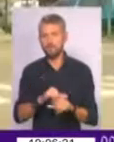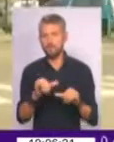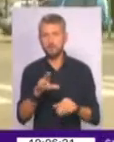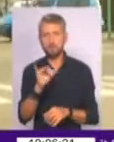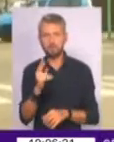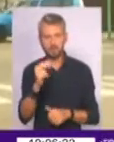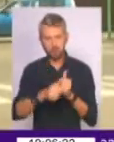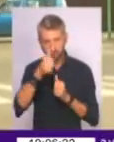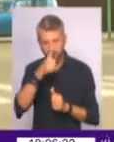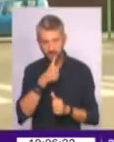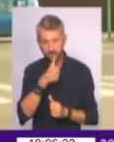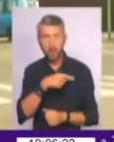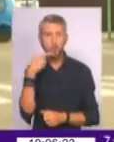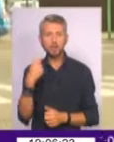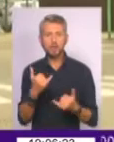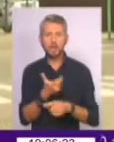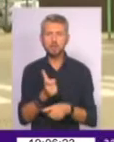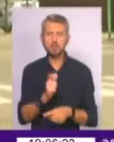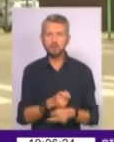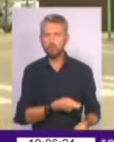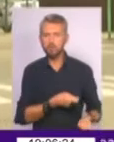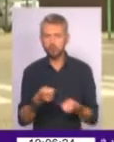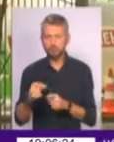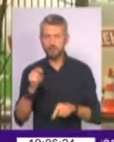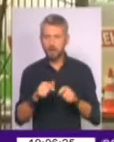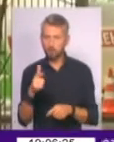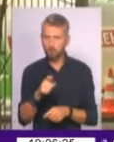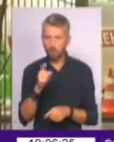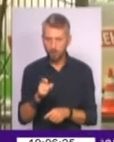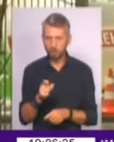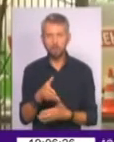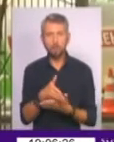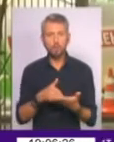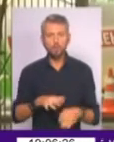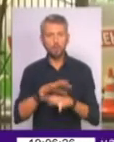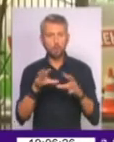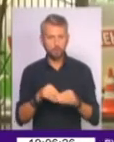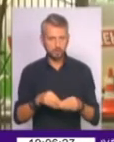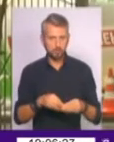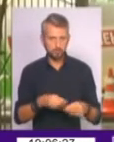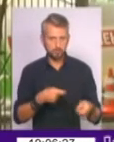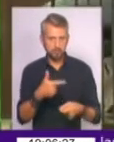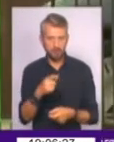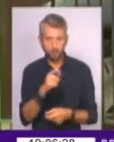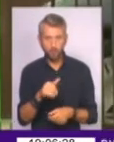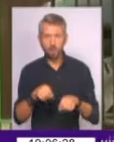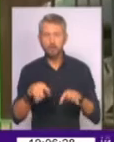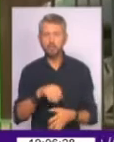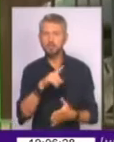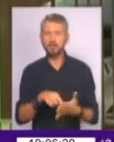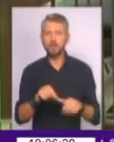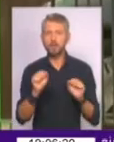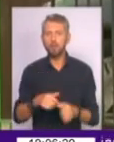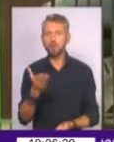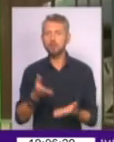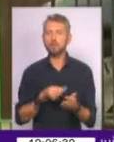ежемесячно. Північний сусід зараз найбільший постачальник скрапленого газу, чи не половина обсягу ринку. А от вирішити питання можна,